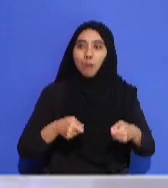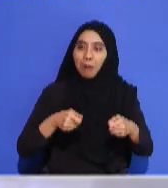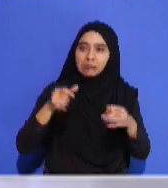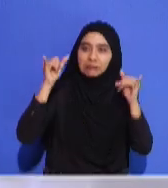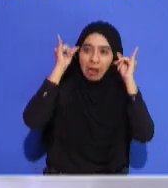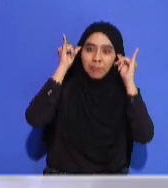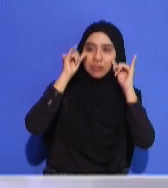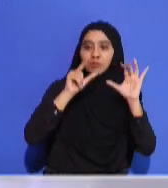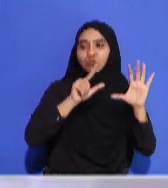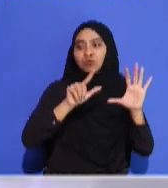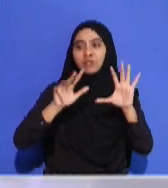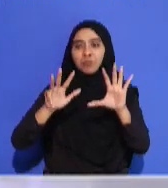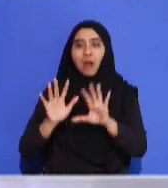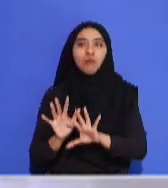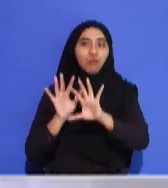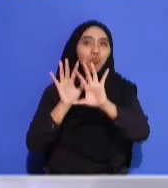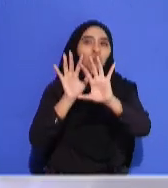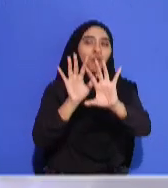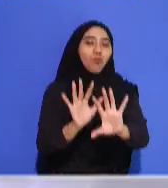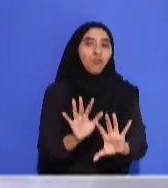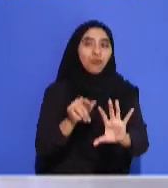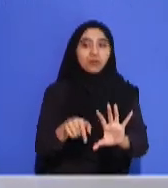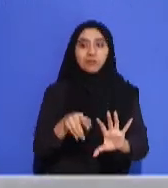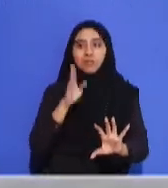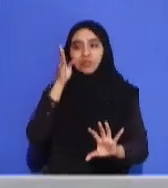keprihatinan mereka pada 2 September 2024etua